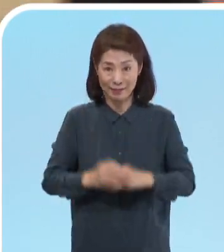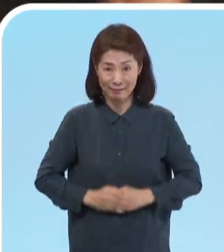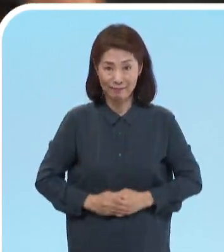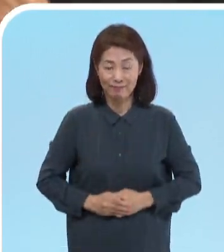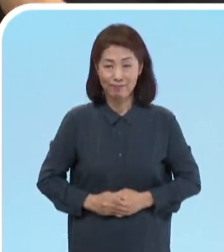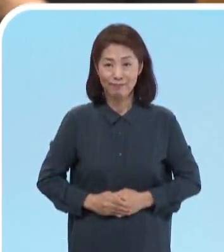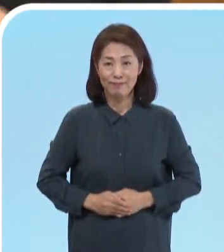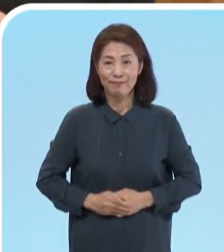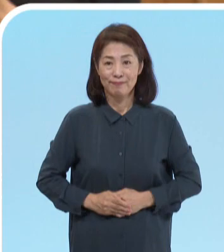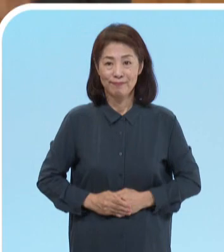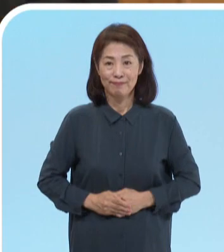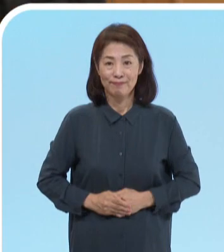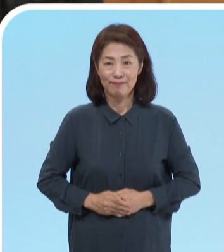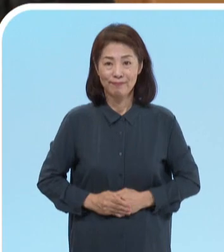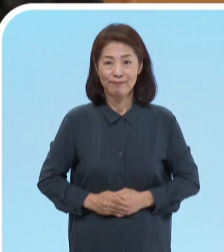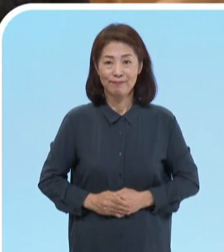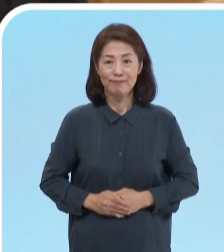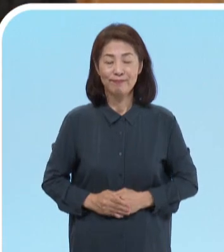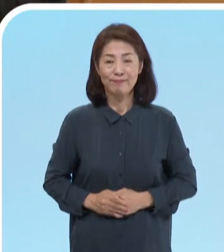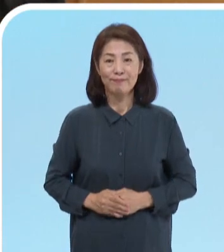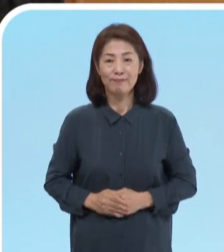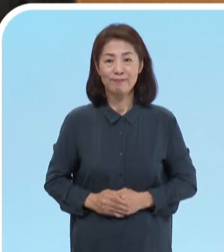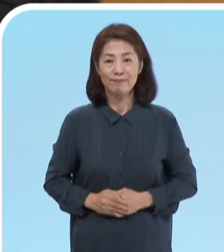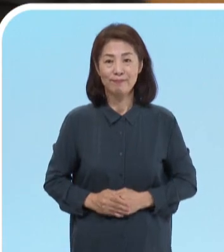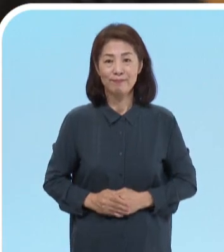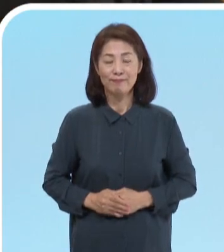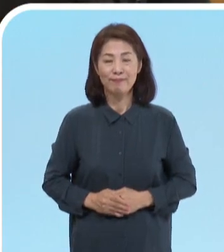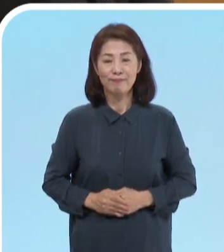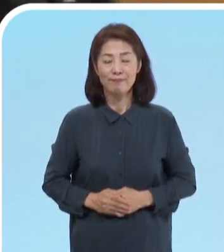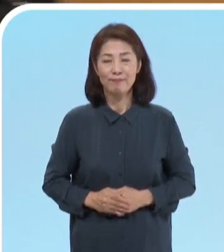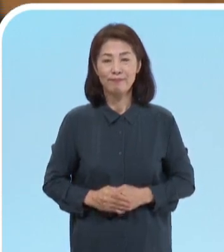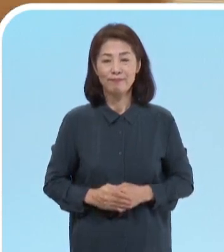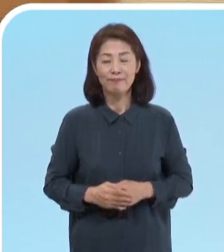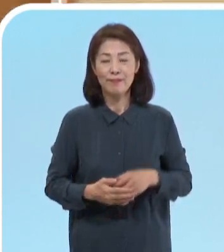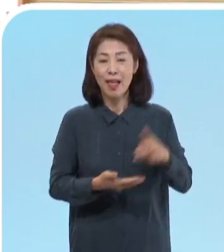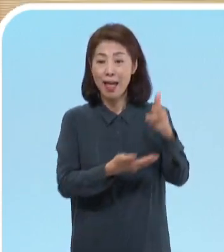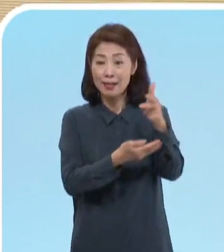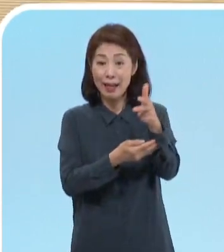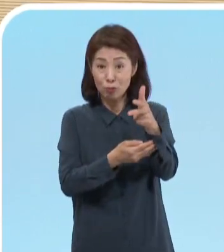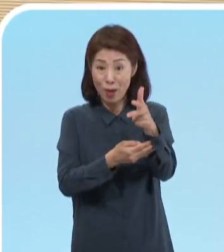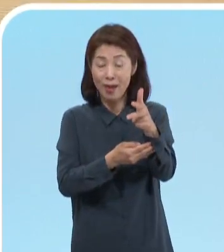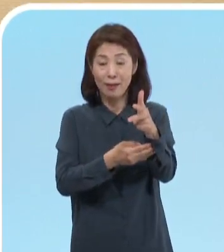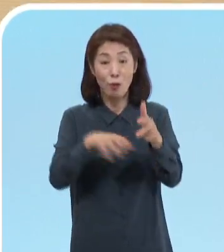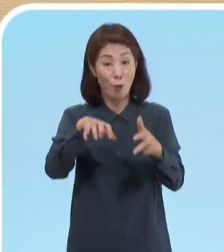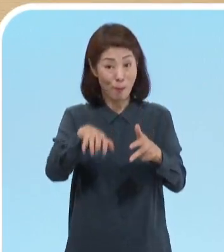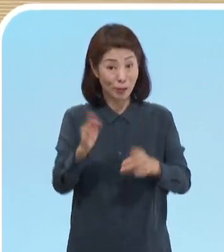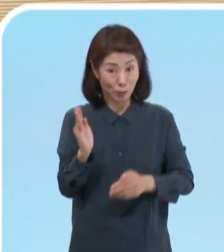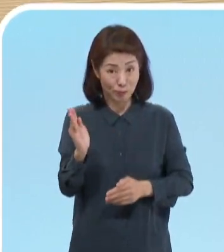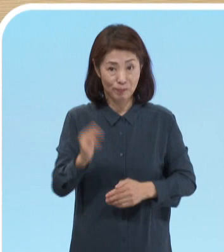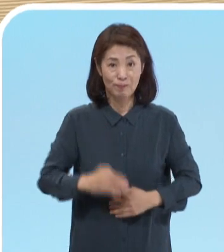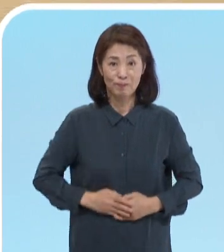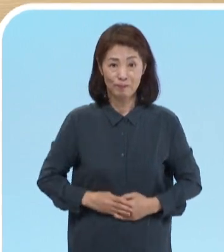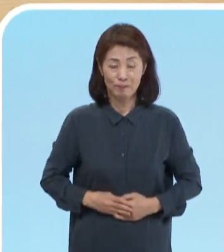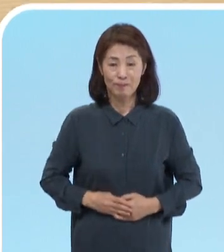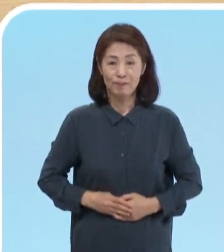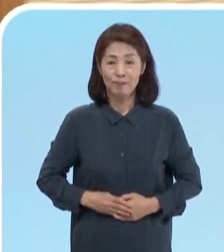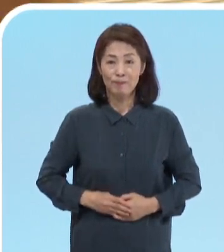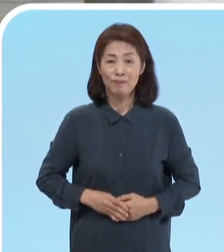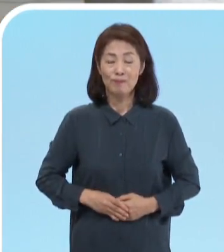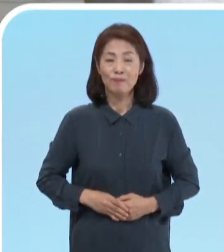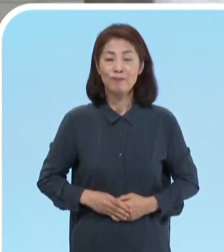ですか。 はい、 いやー、 はい、でここで撮ったりもしているので、はあ、見てください。 失礼します。 はい、 う